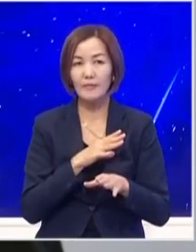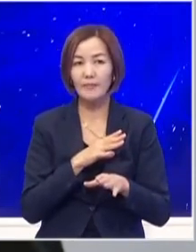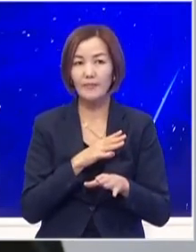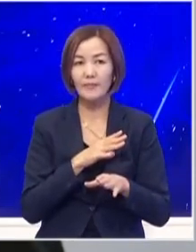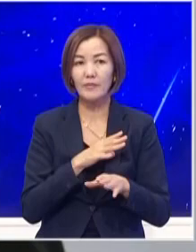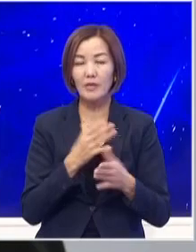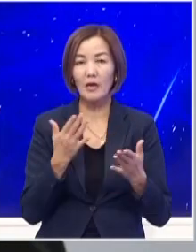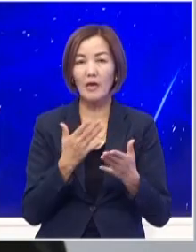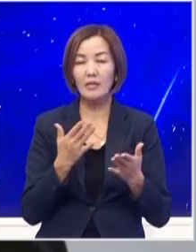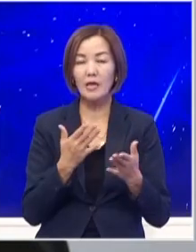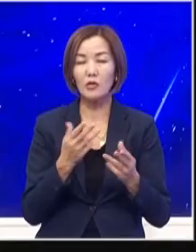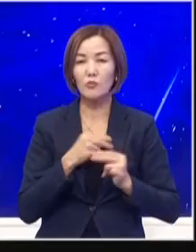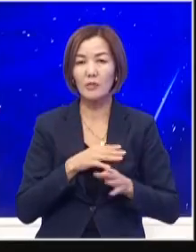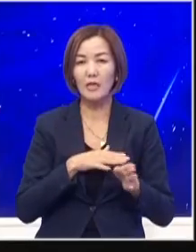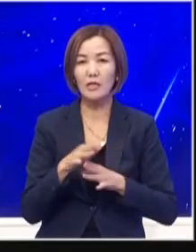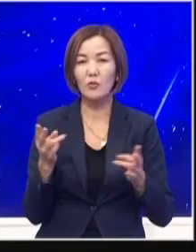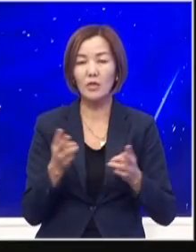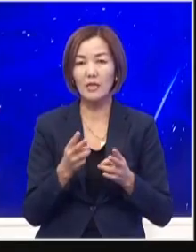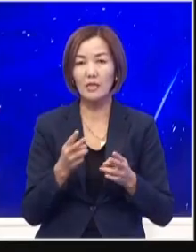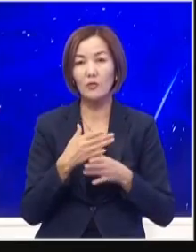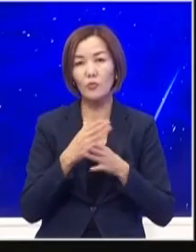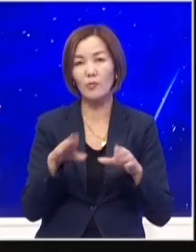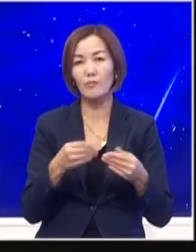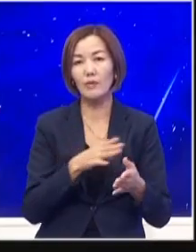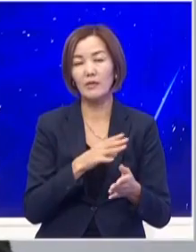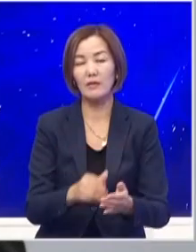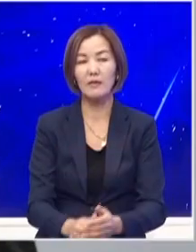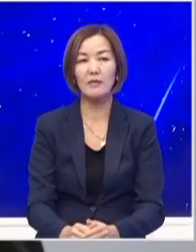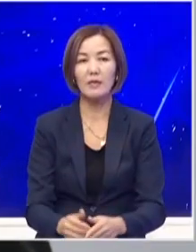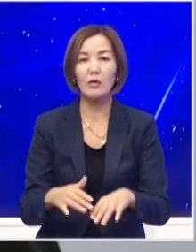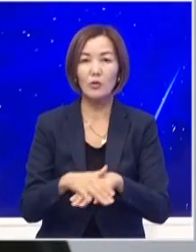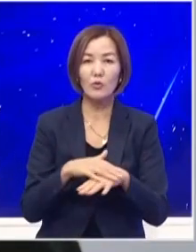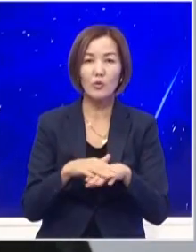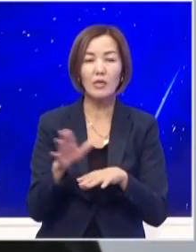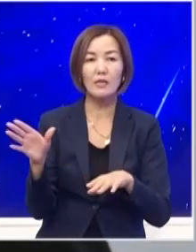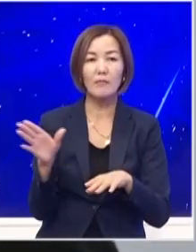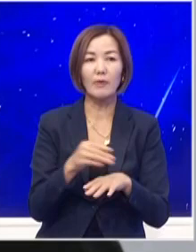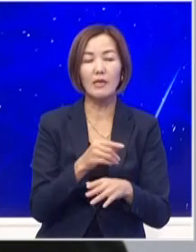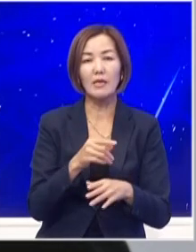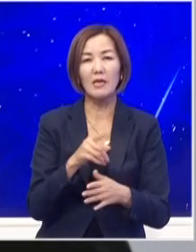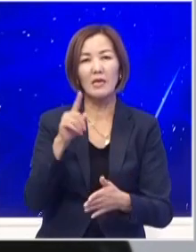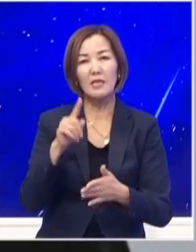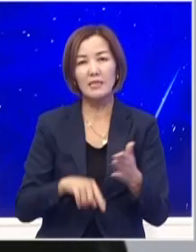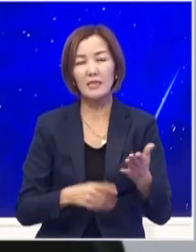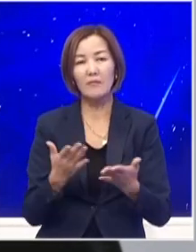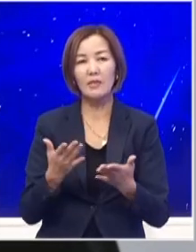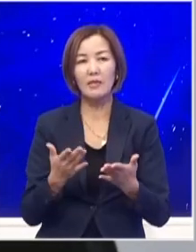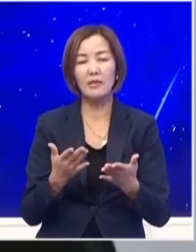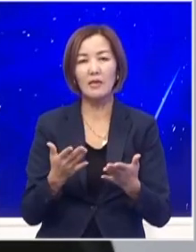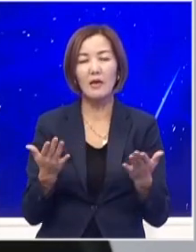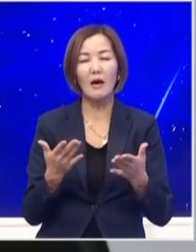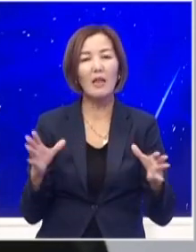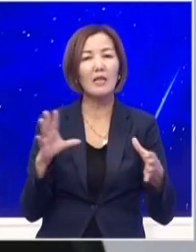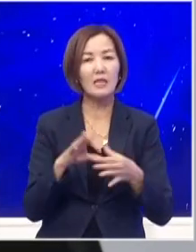шегінде жұмыстарды қалай атқару керек екен, көмек көрсеттік. Тұрғындардың барлығы мұрагерлікті қалай қабылдау, жылжымайтын мүлікті қалай